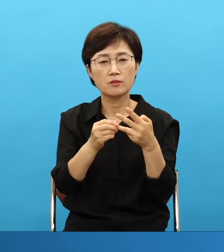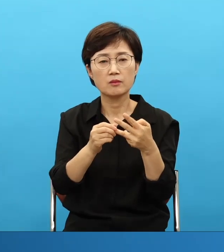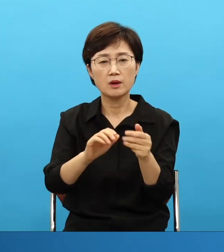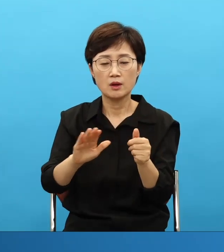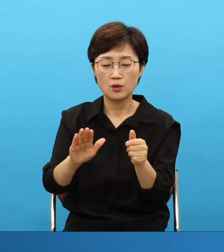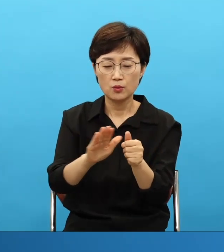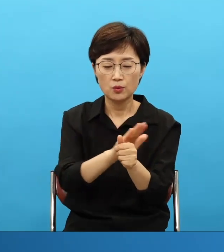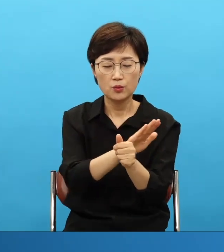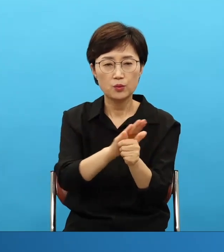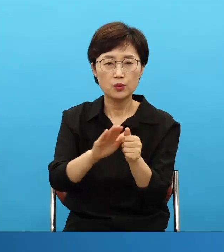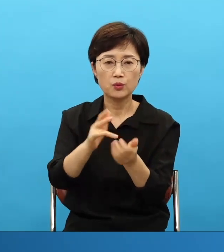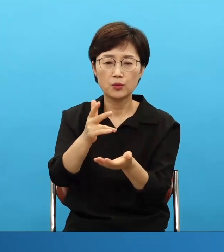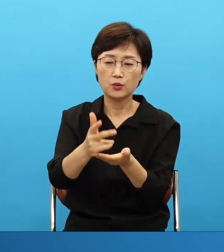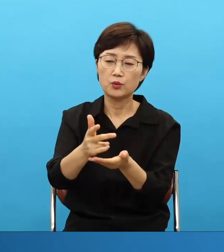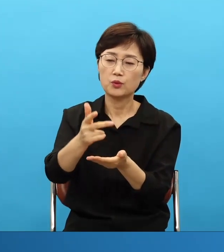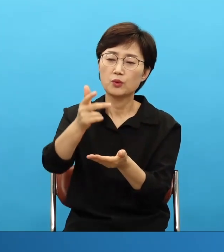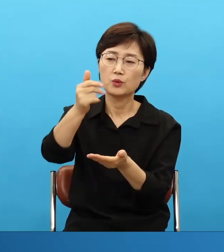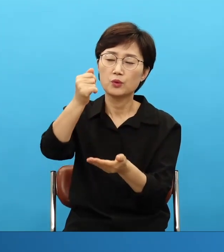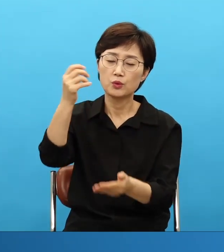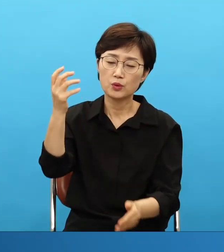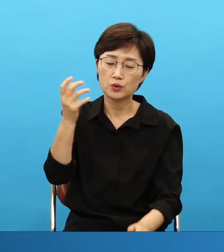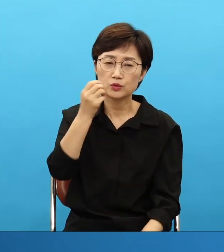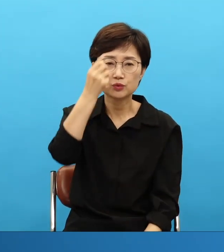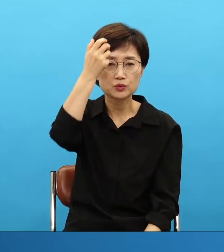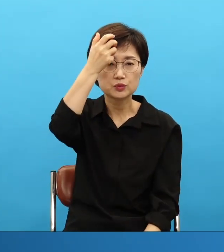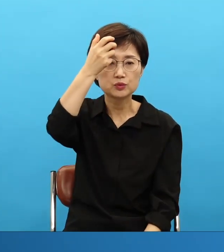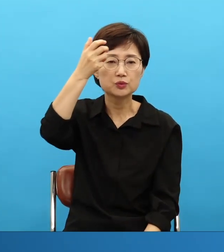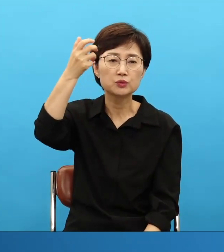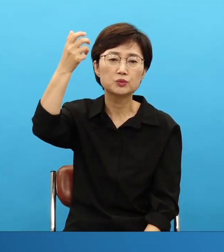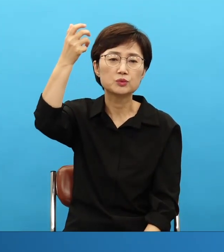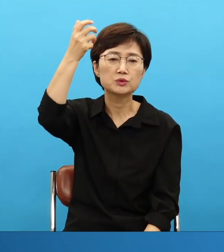주옵소서 로의